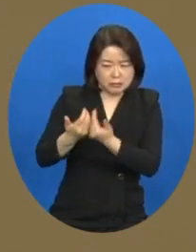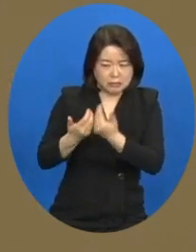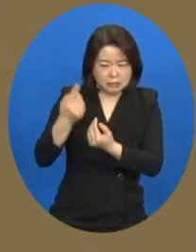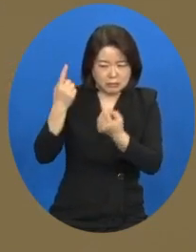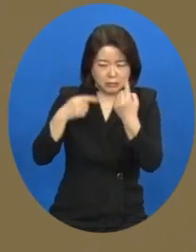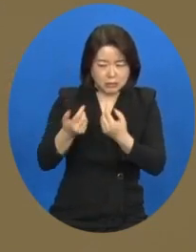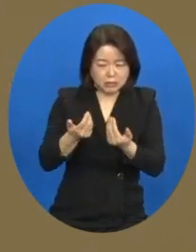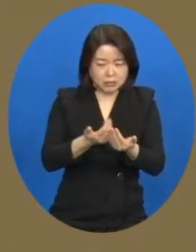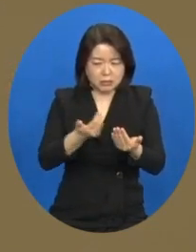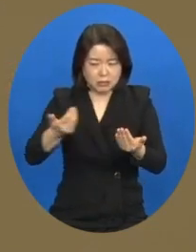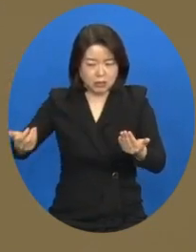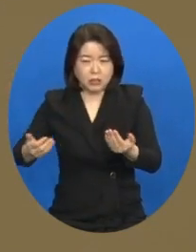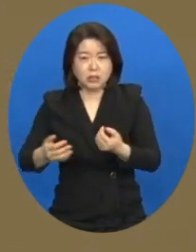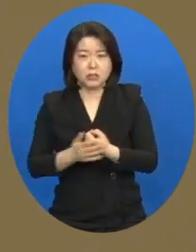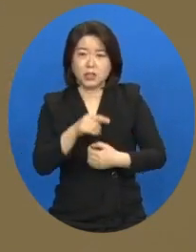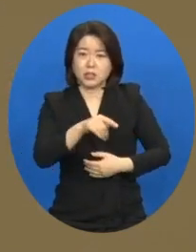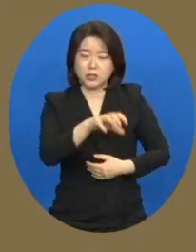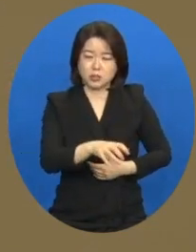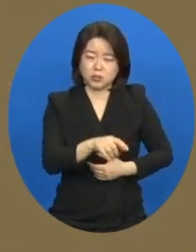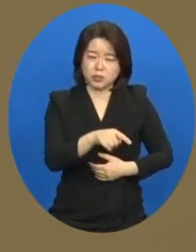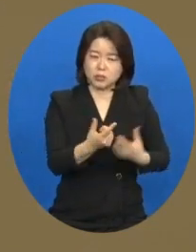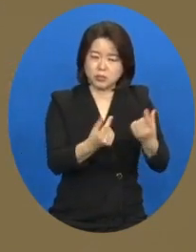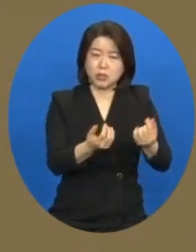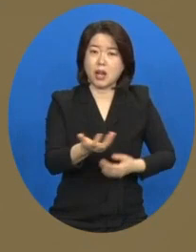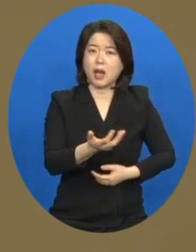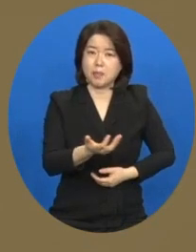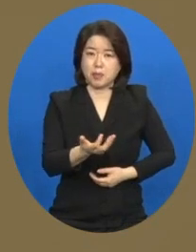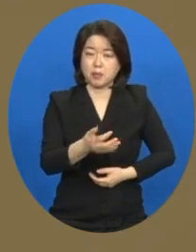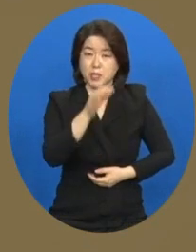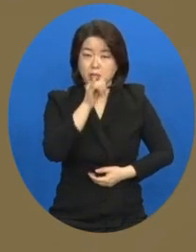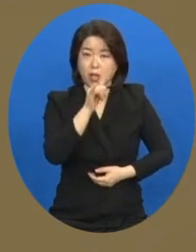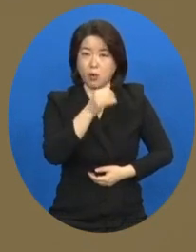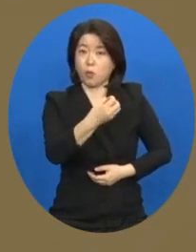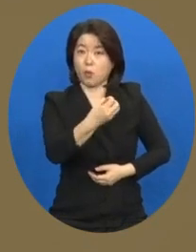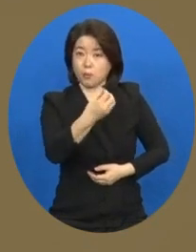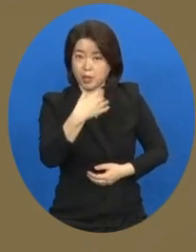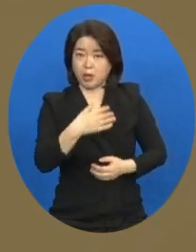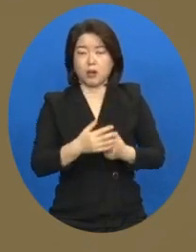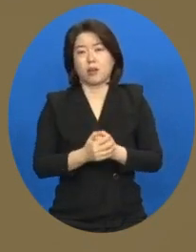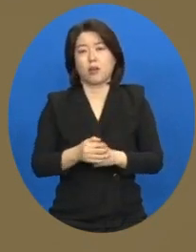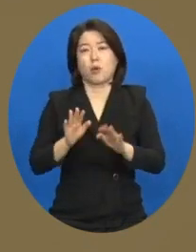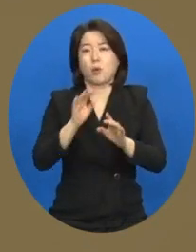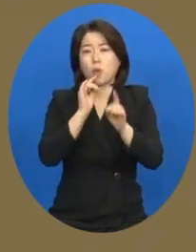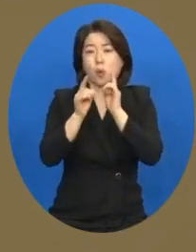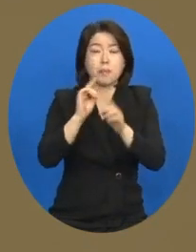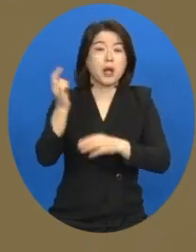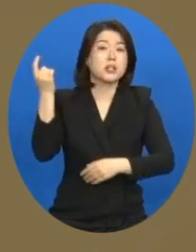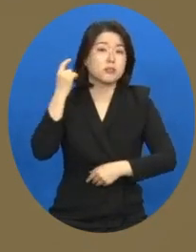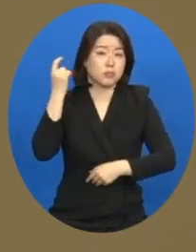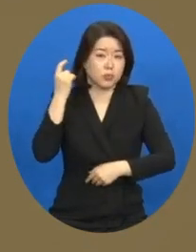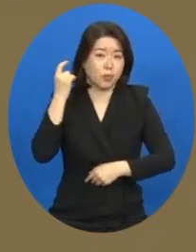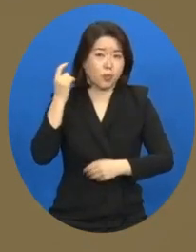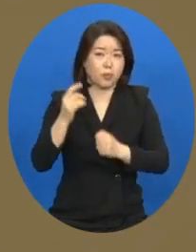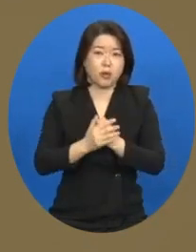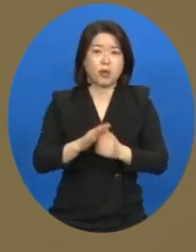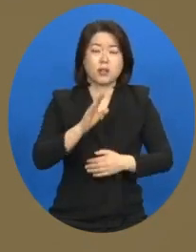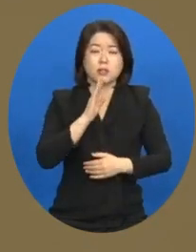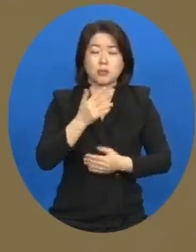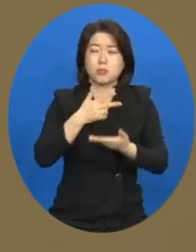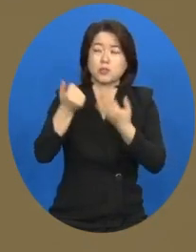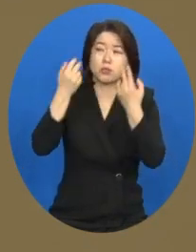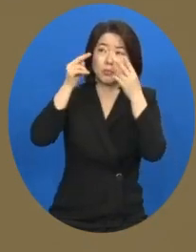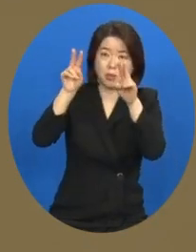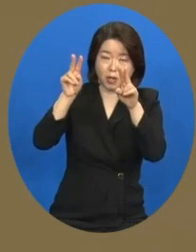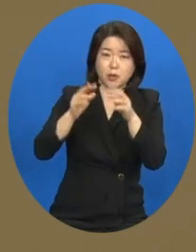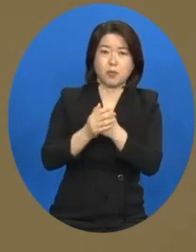떠났는데 여기서도 그런 아픔이 있다고. 그런데 오늘 말씀을 듣고 정말 주님